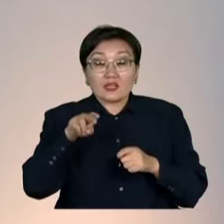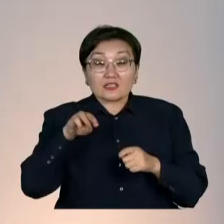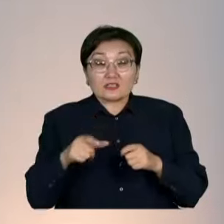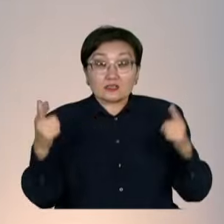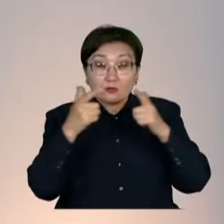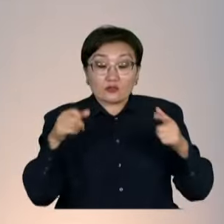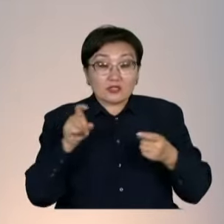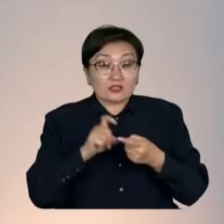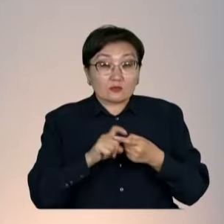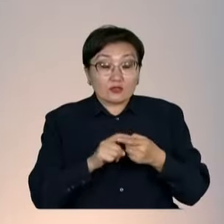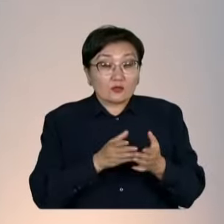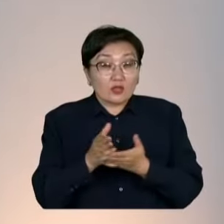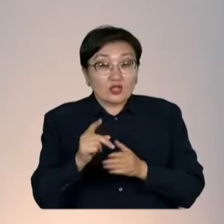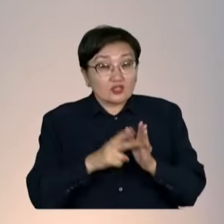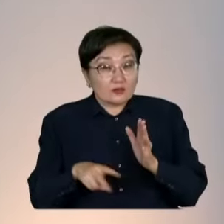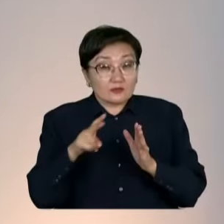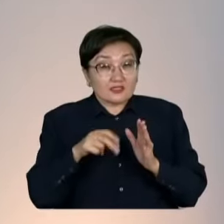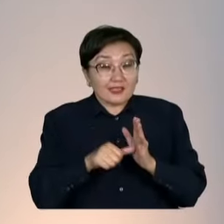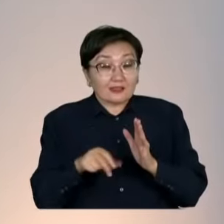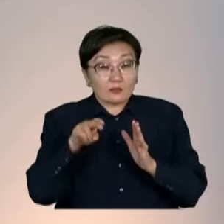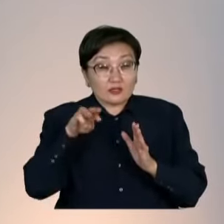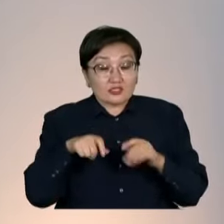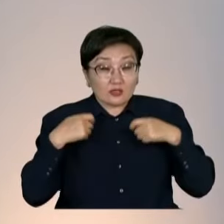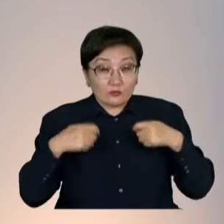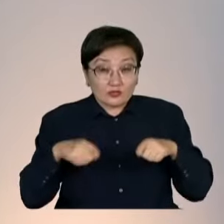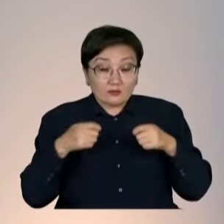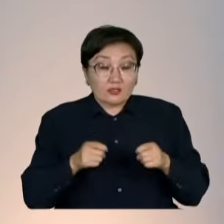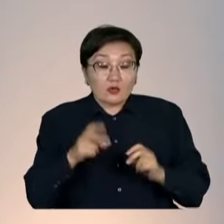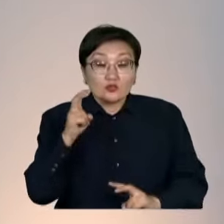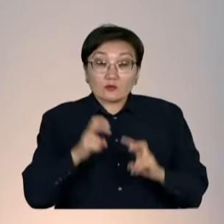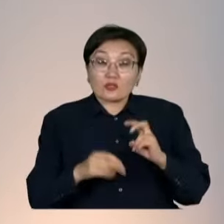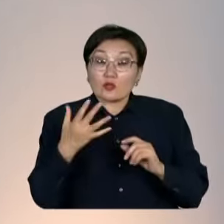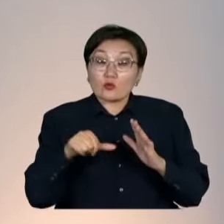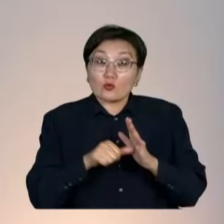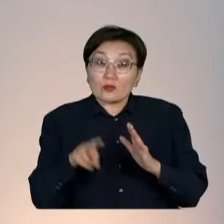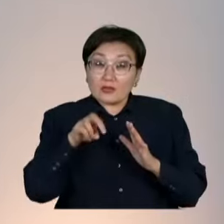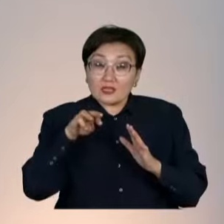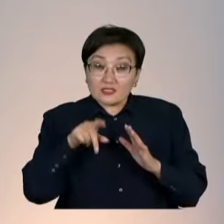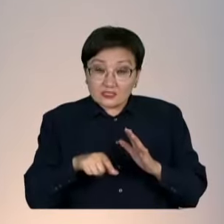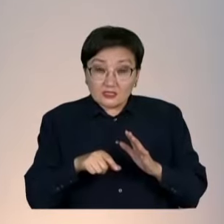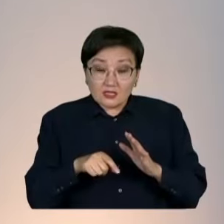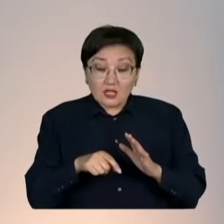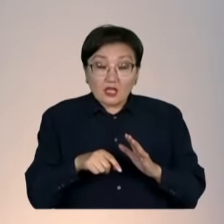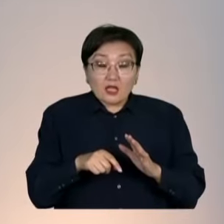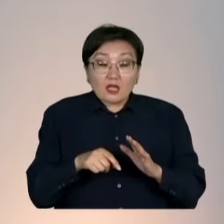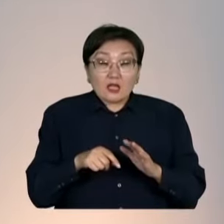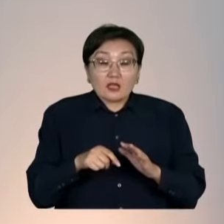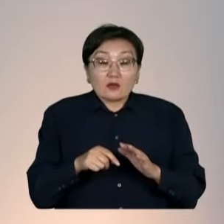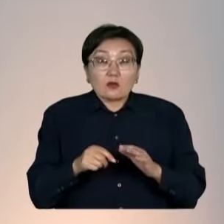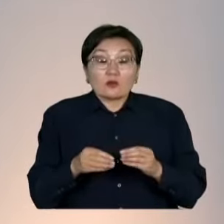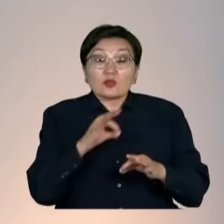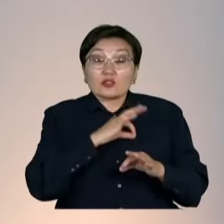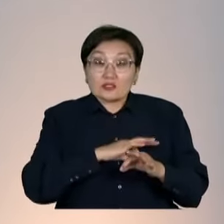және байланыс саласында 76 миллиард теңге. Саудада, сауда өнеркәсібінде 56 миллиард теңге құрылған осындай